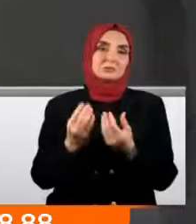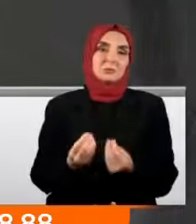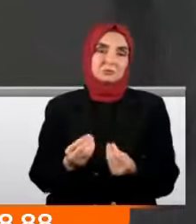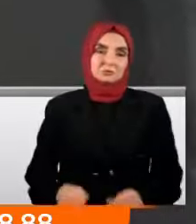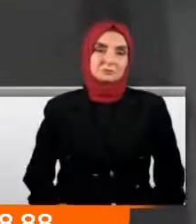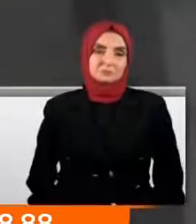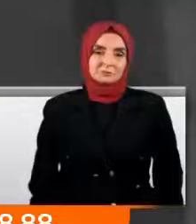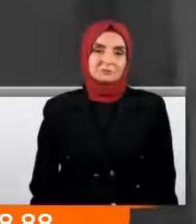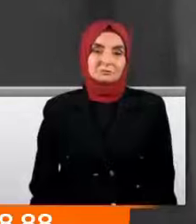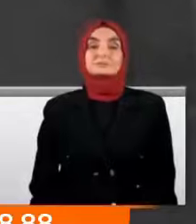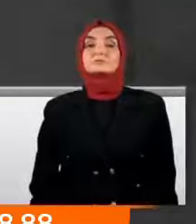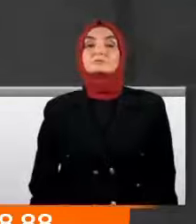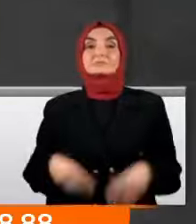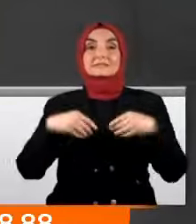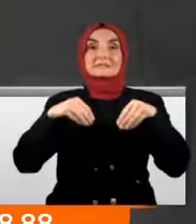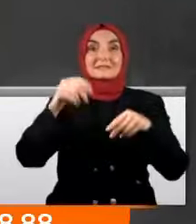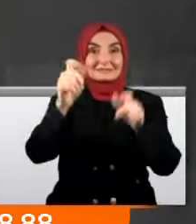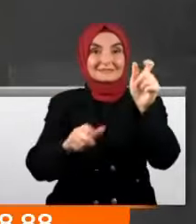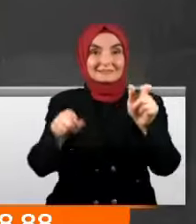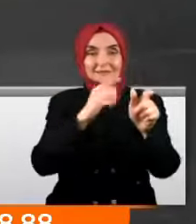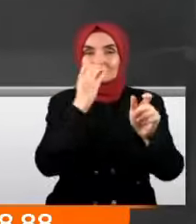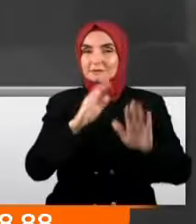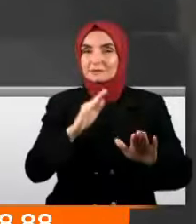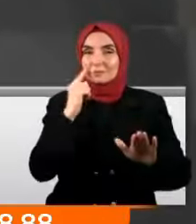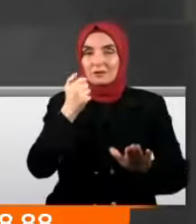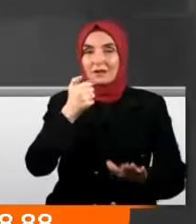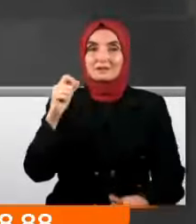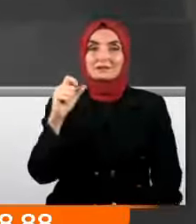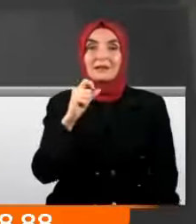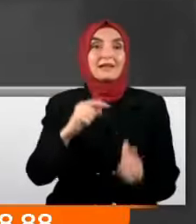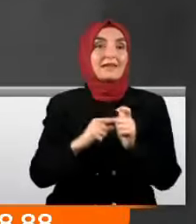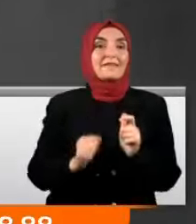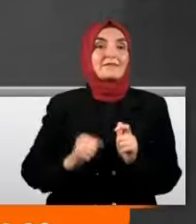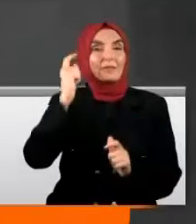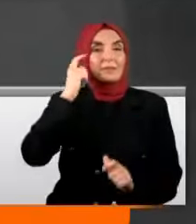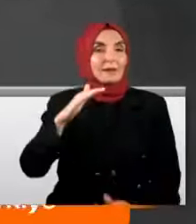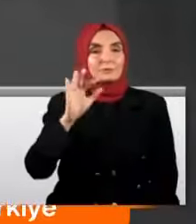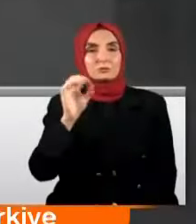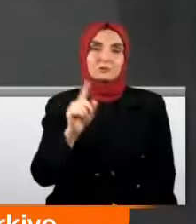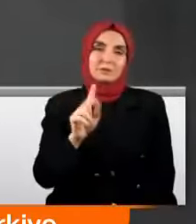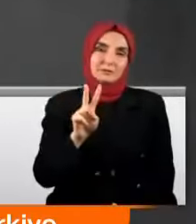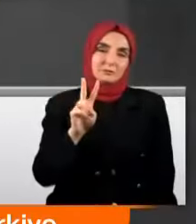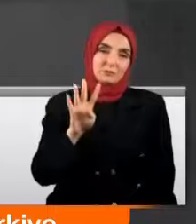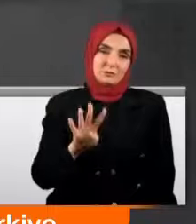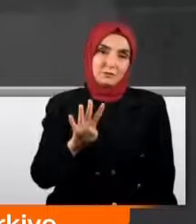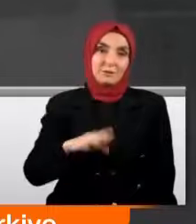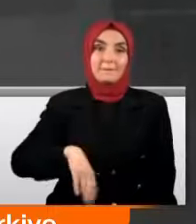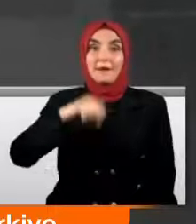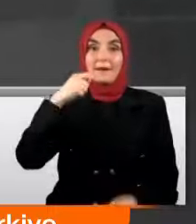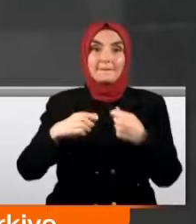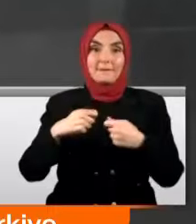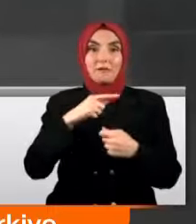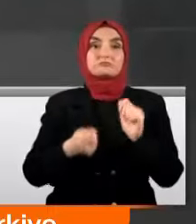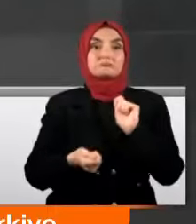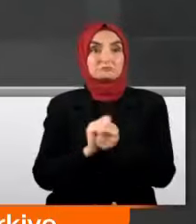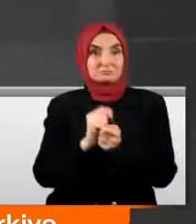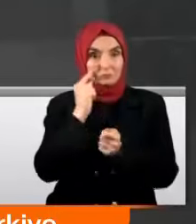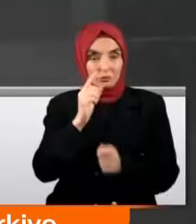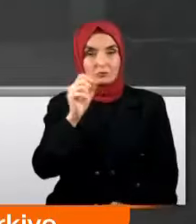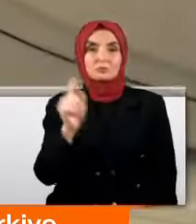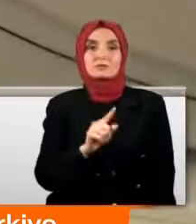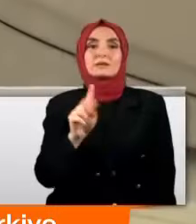Piyasa beklentilerine göre 6 aylık enflasyon tahmini %24 seviyelerindeydi. Merkez Bankası'nın güncellemesiyle bu oran